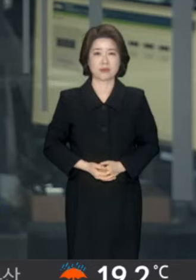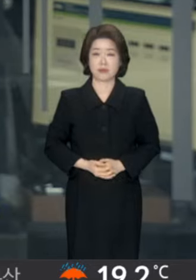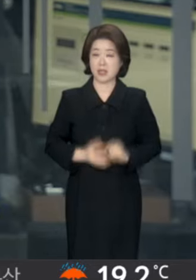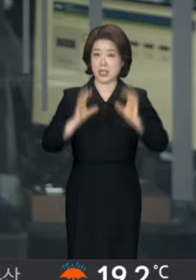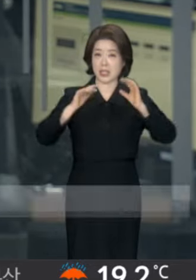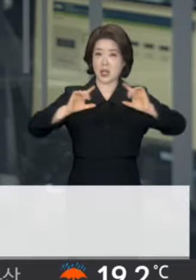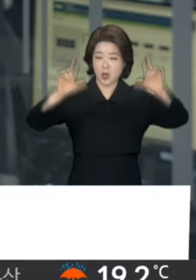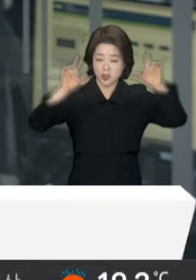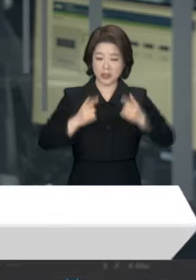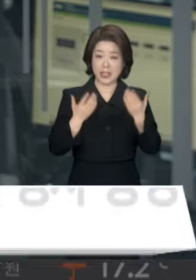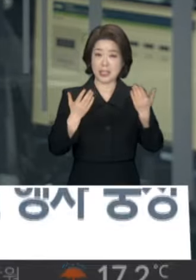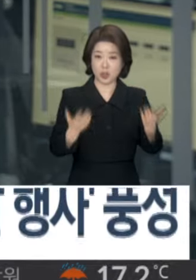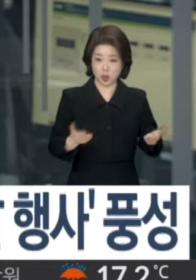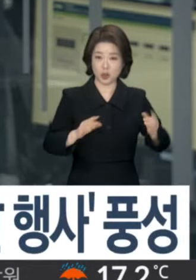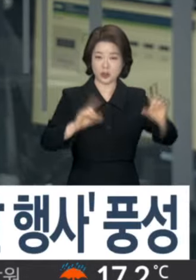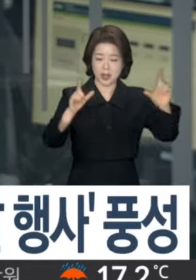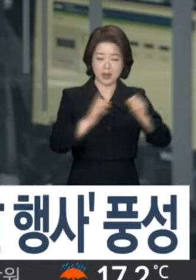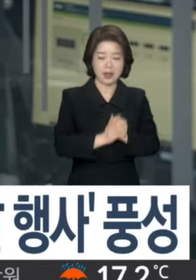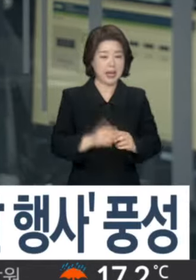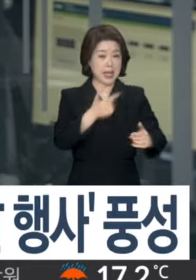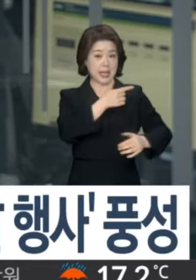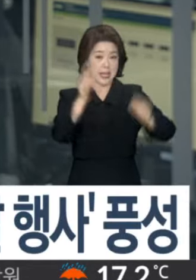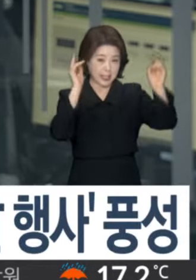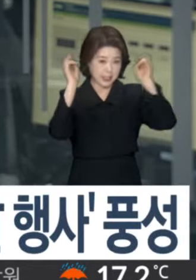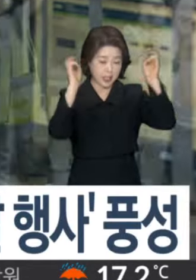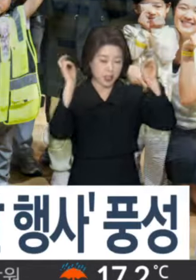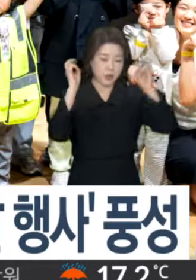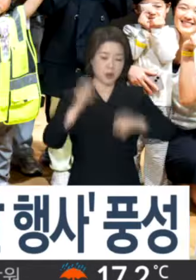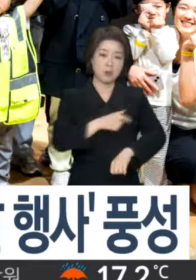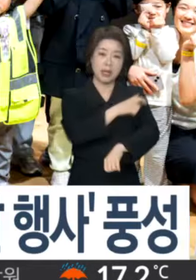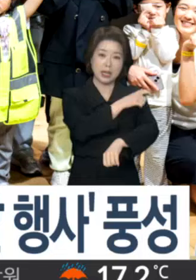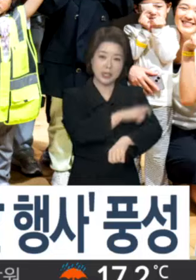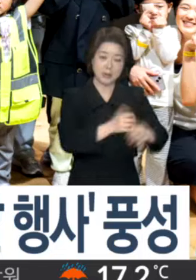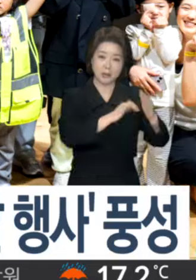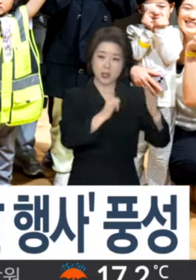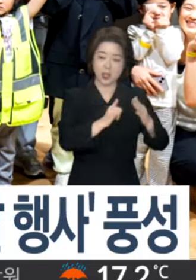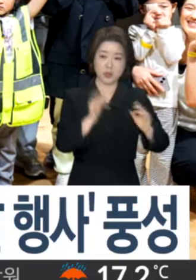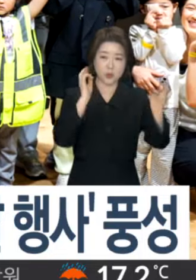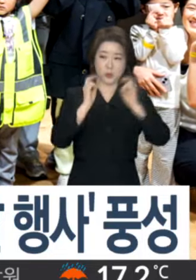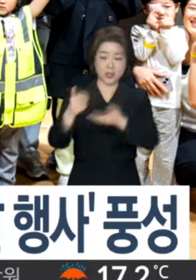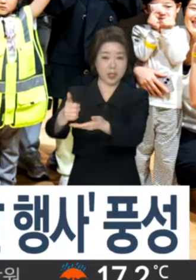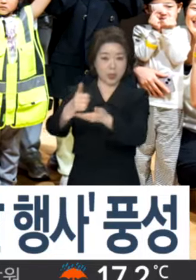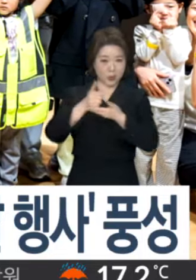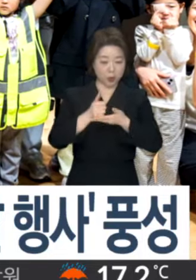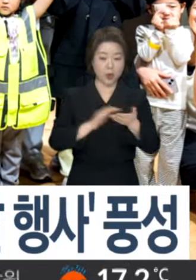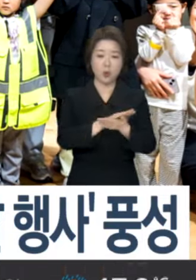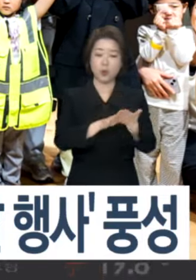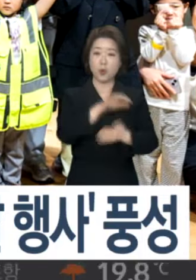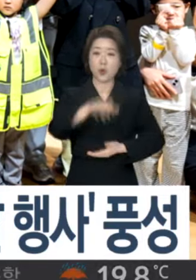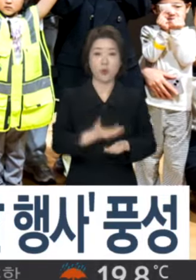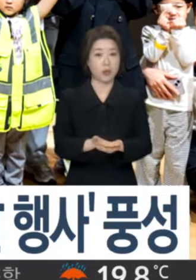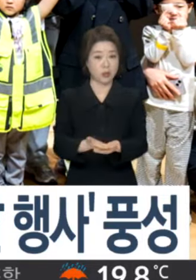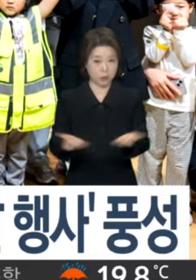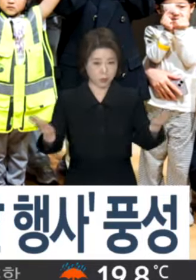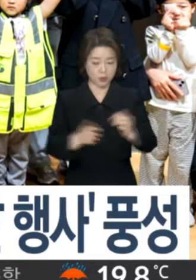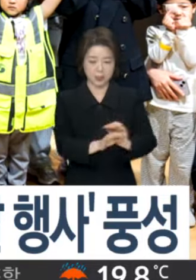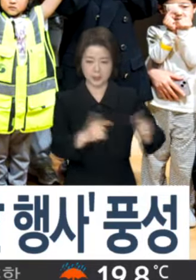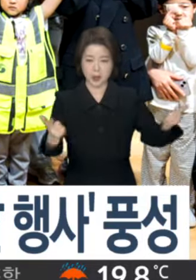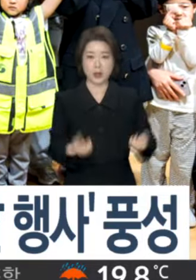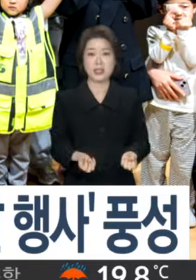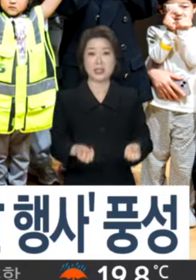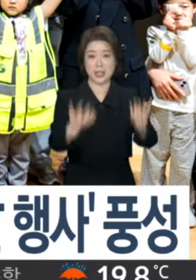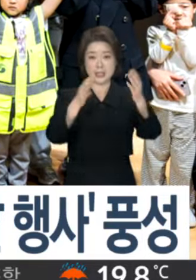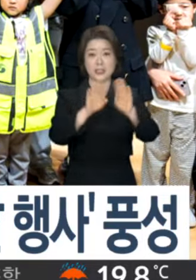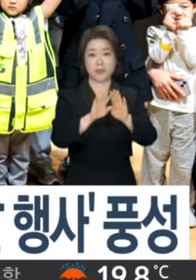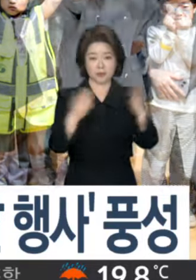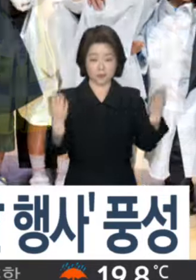어린이날 연휴를 맞아 주요 대기업들이 임직원 가족을 회사로 초청해 놀이 공간으로 제공하는 등 다체로운 행사를